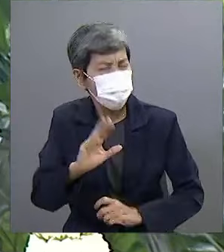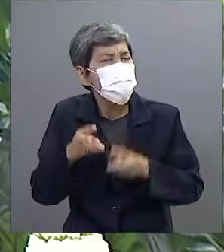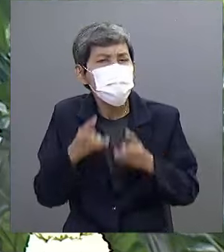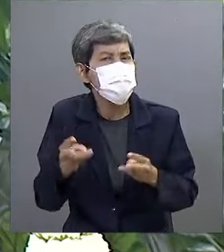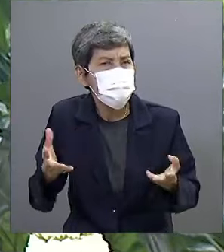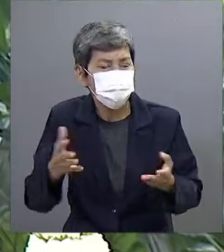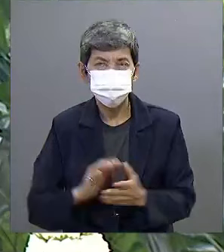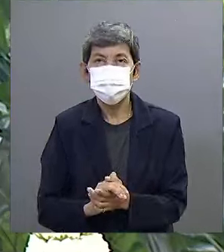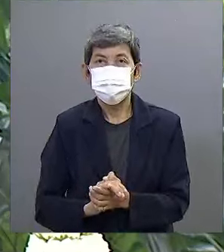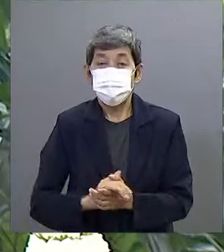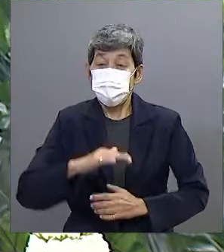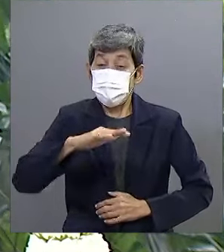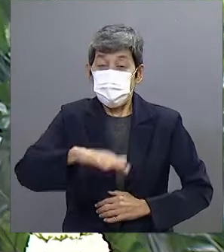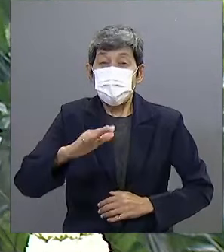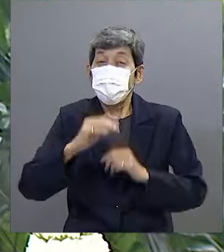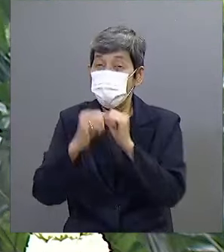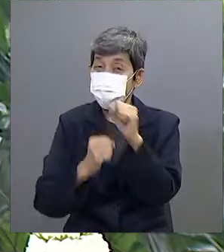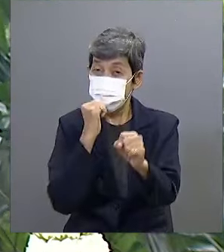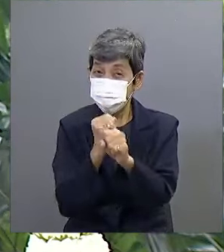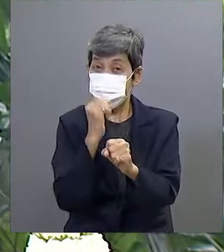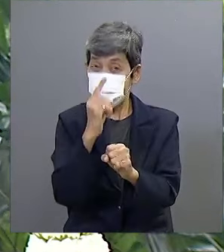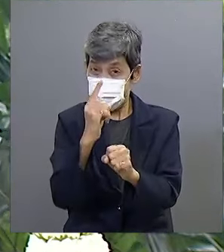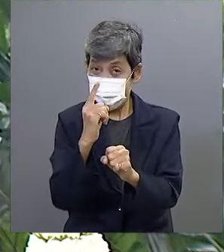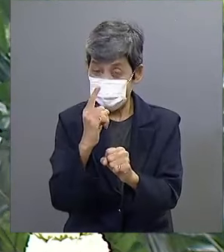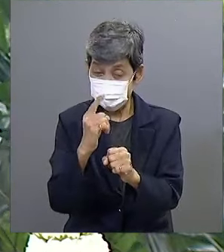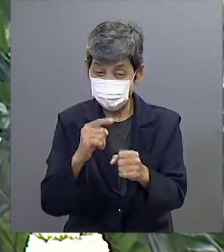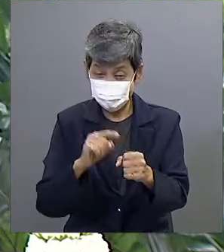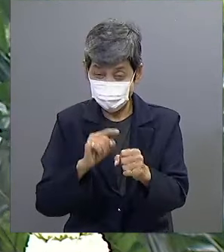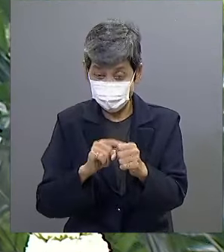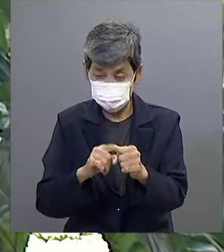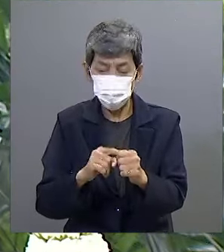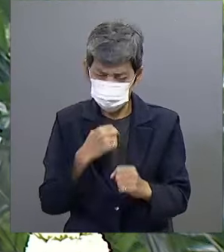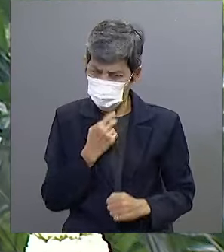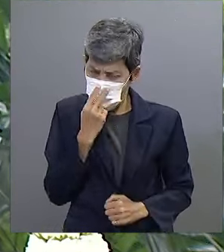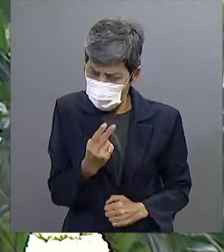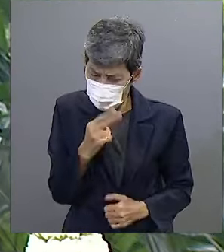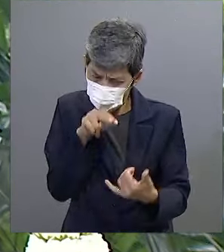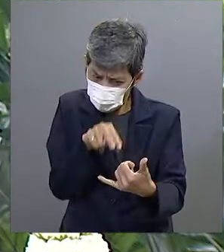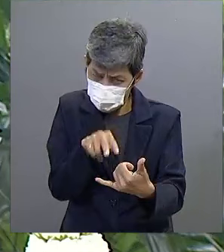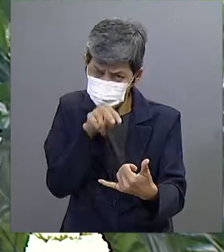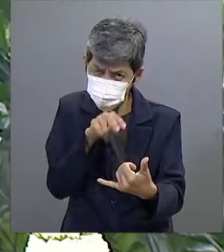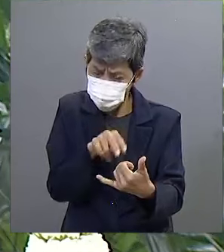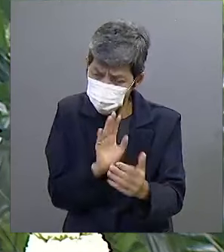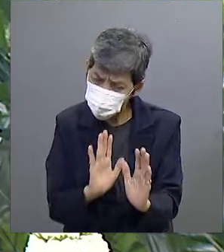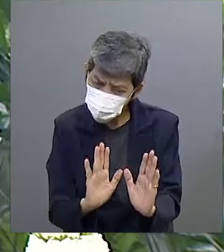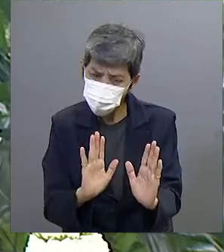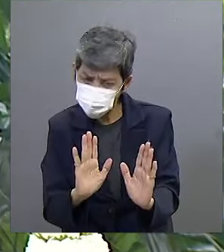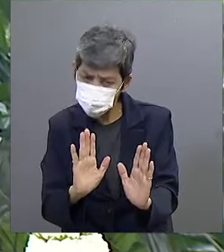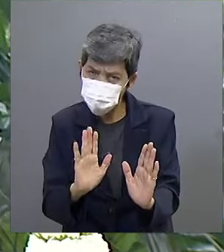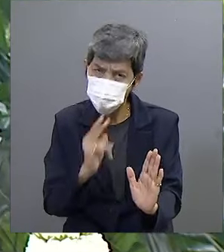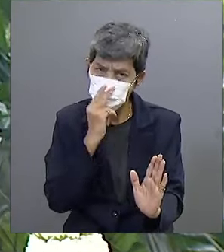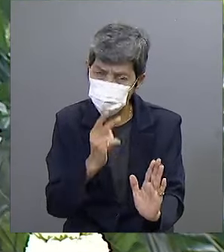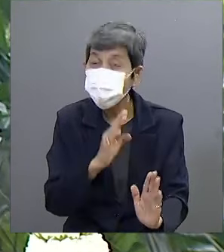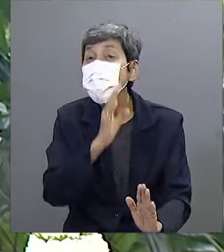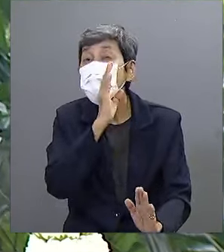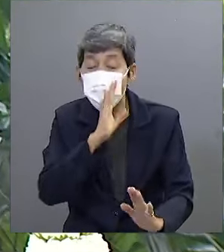ในช่วงขวบปีแรกนะคะเป็นวัยที่ละเอียดอ่อนแล้วก็ต้องการการดูแลอย่างทนุถนอมนะคะเวลาที่เราเล่นหรือปล